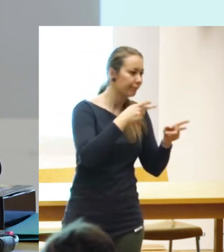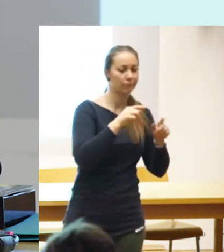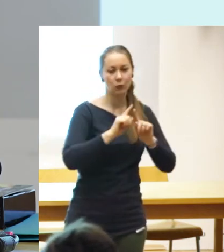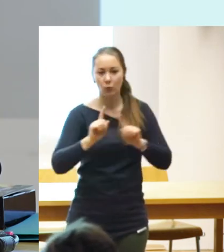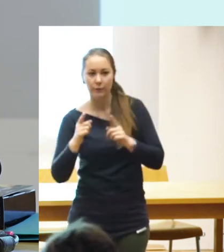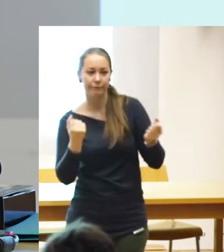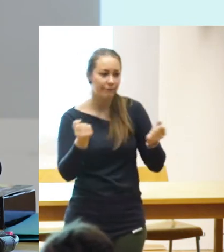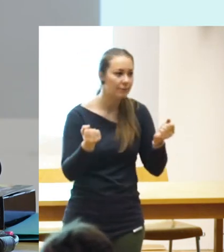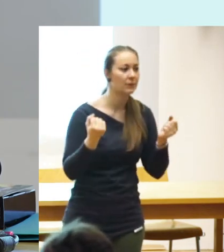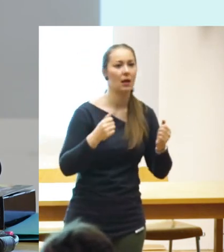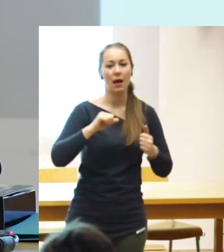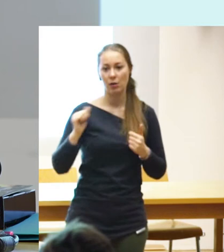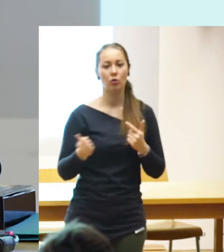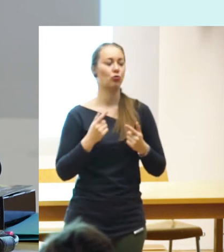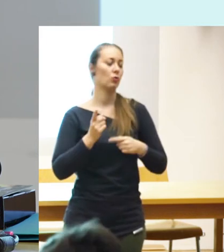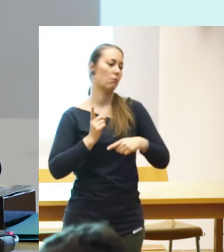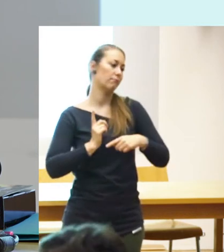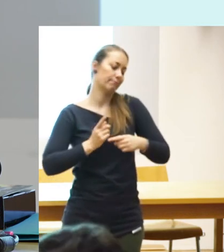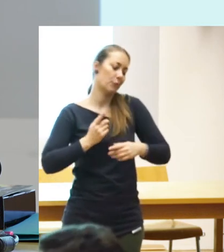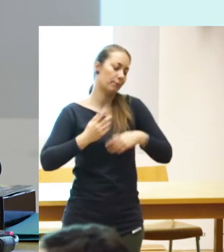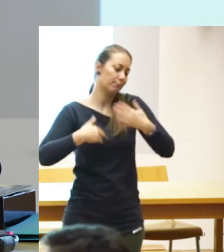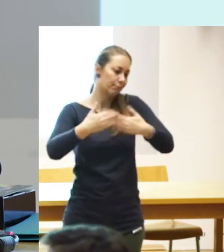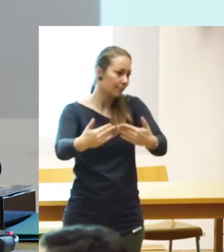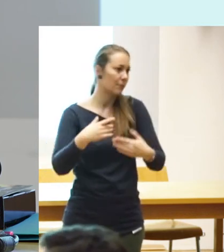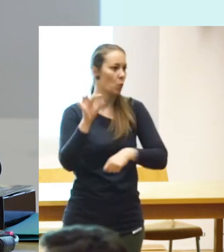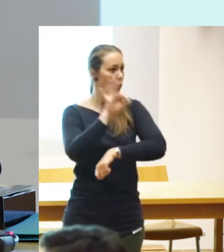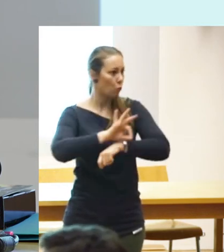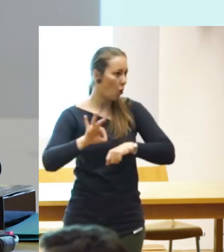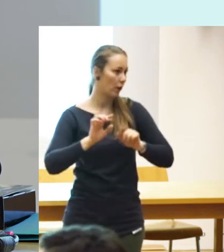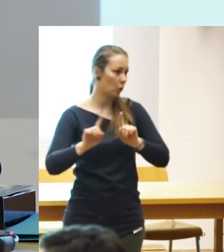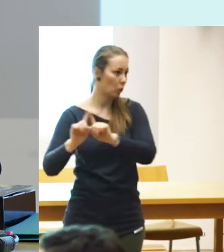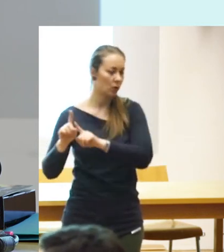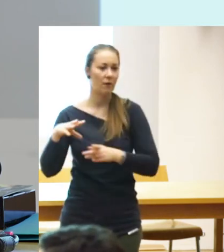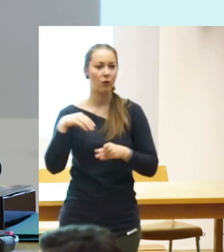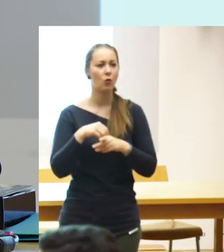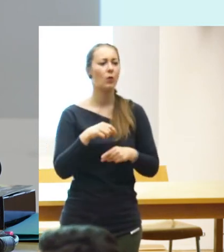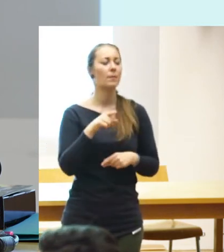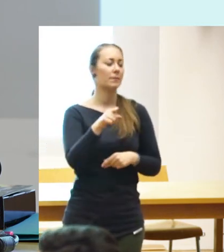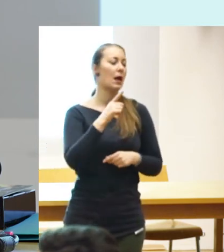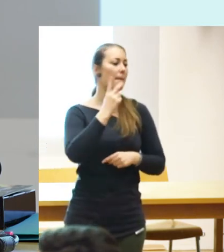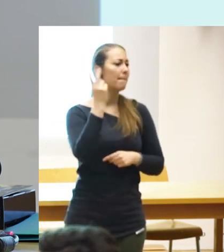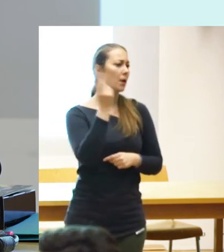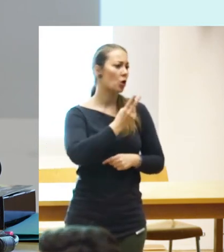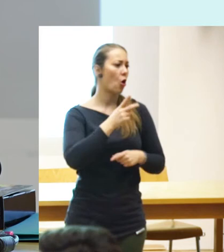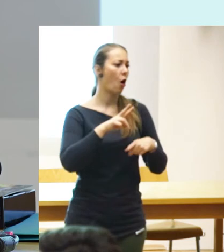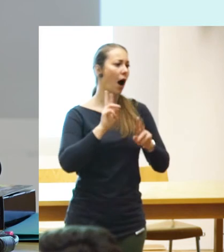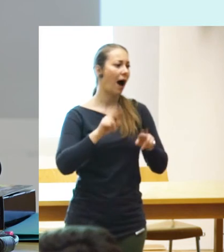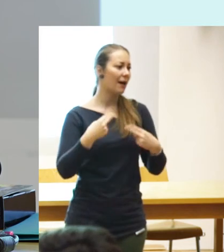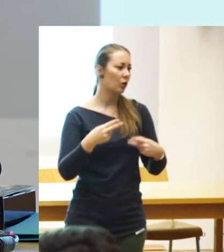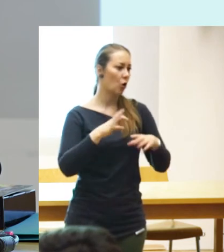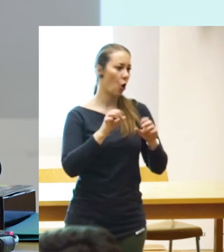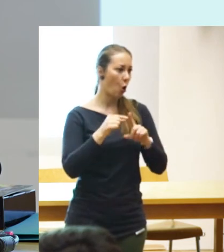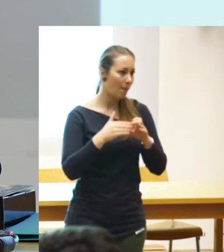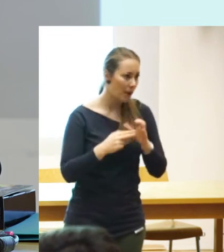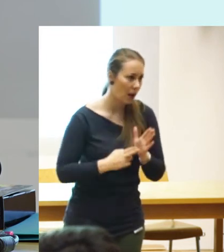pravidelně několik projektů. Zabýváme se bienálem Brno Art Open, zabýváme se